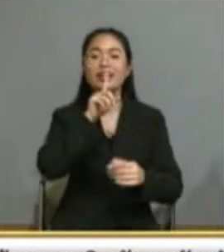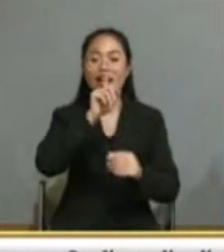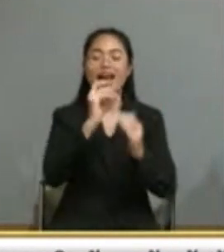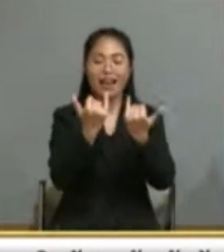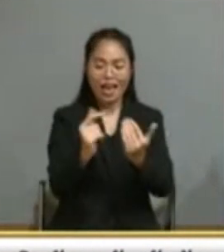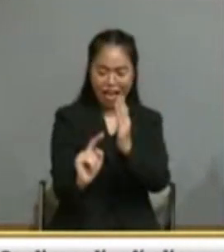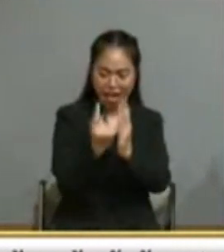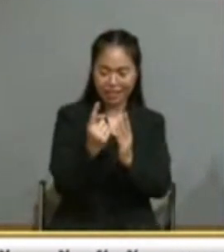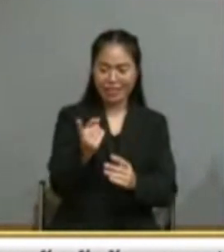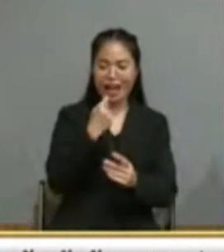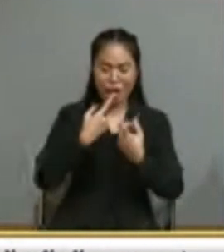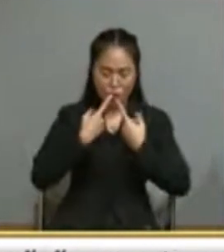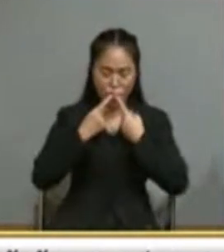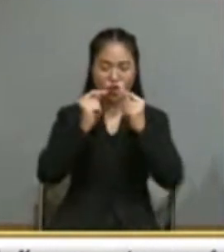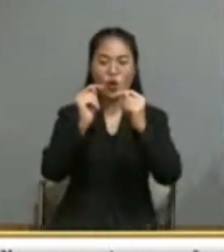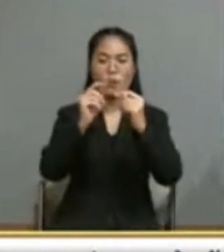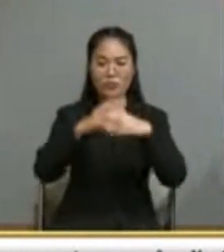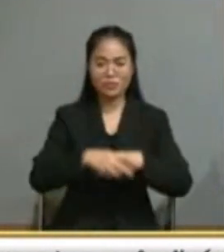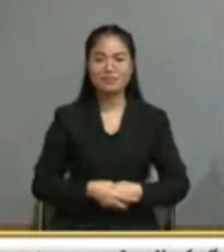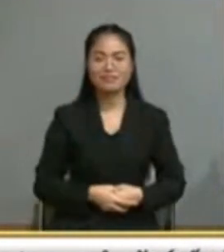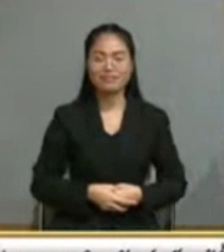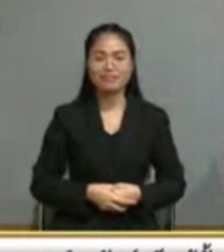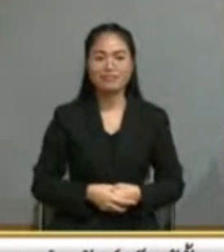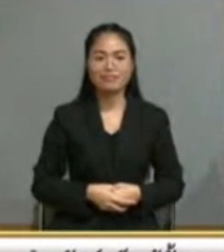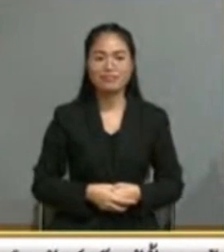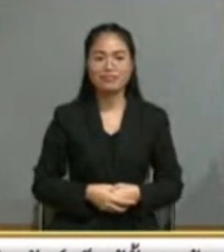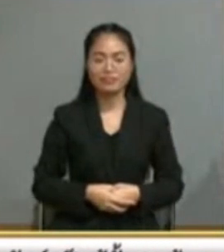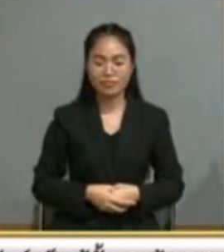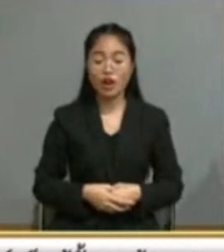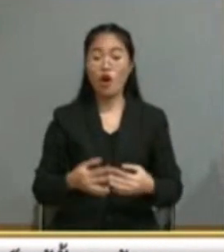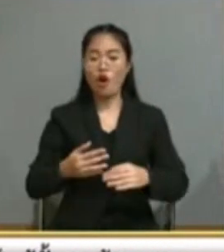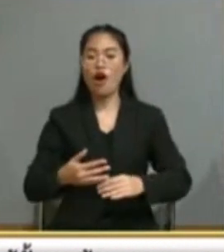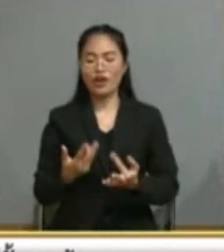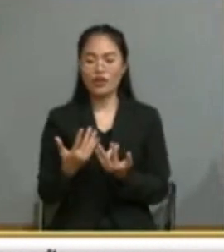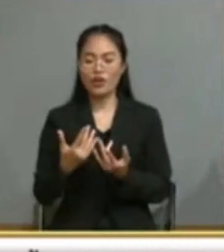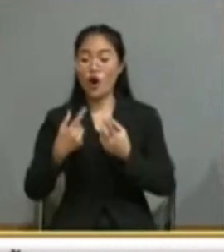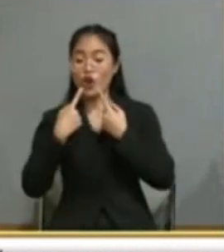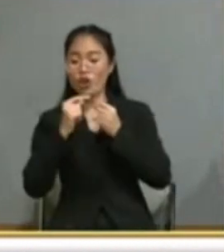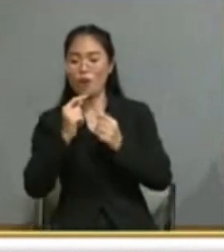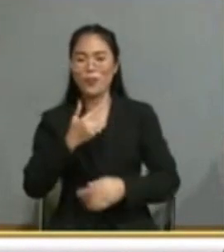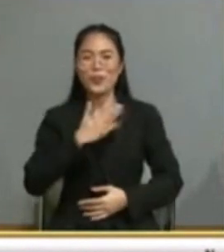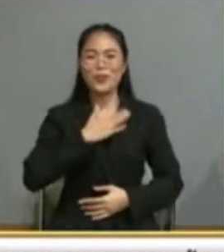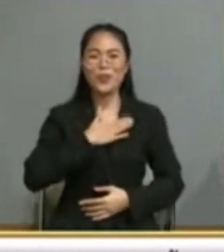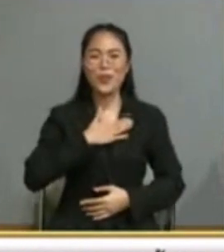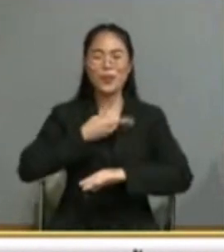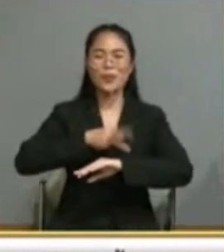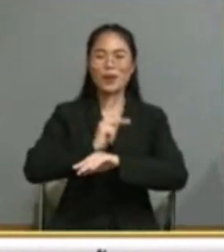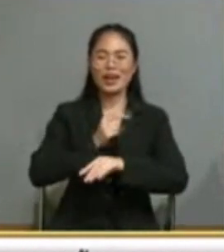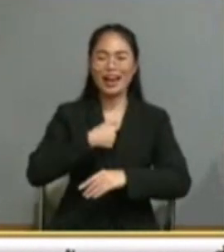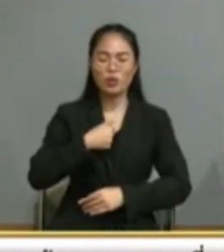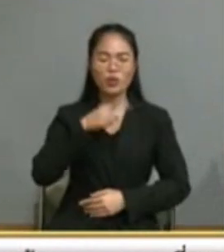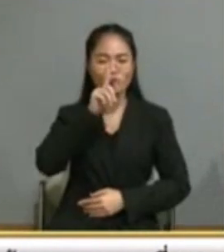คำถามแรกของท่านสมาชิคค่ะครับ ก่อน เดี๋วก่อนตอบคำถามผมก็สงสยหนอยนึนะ